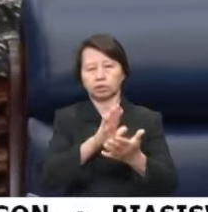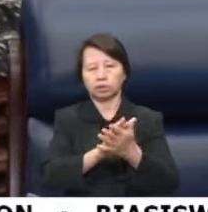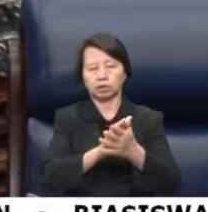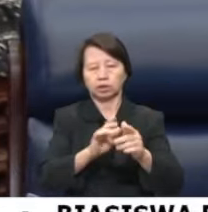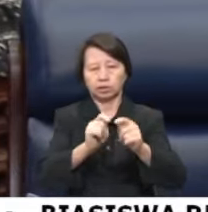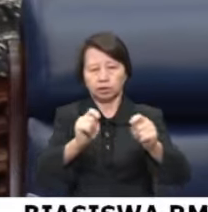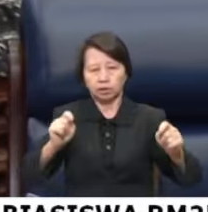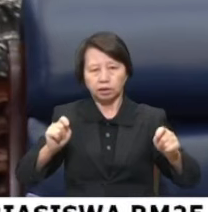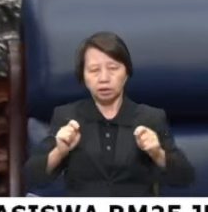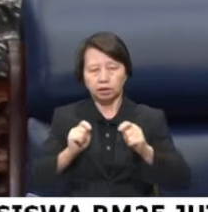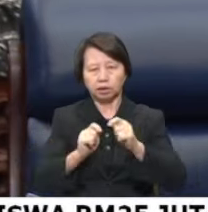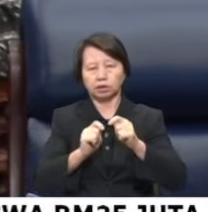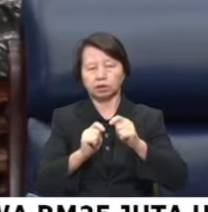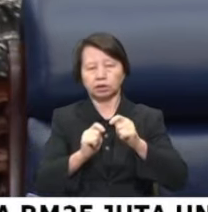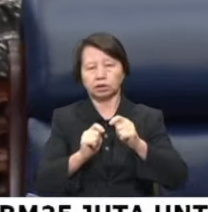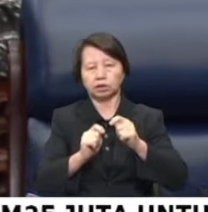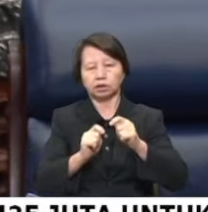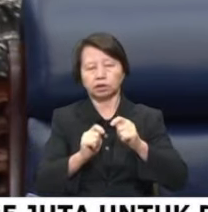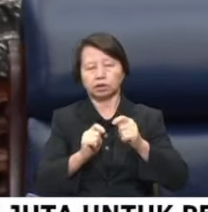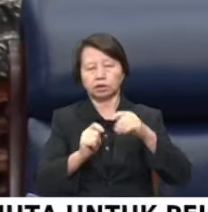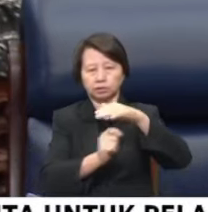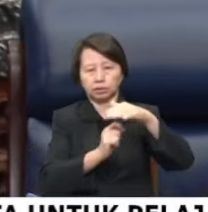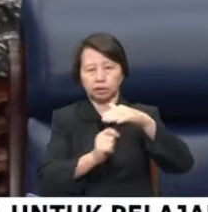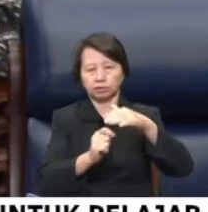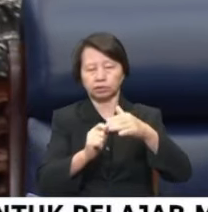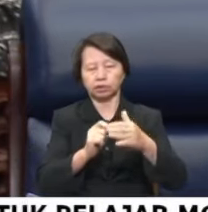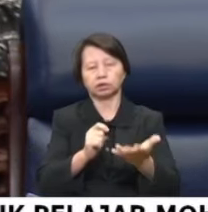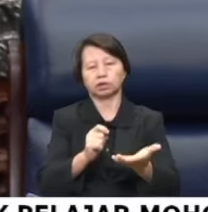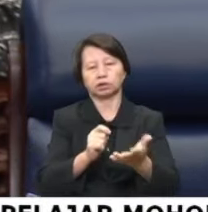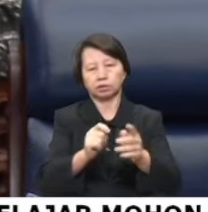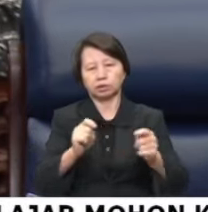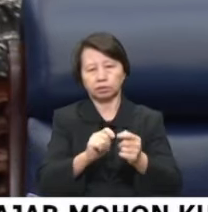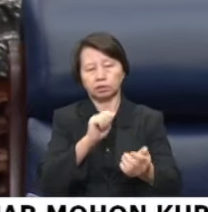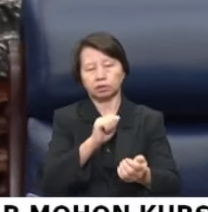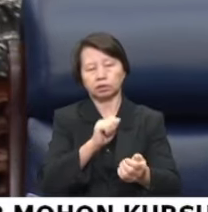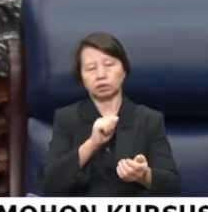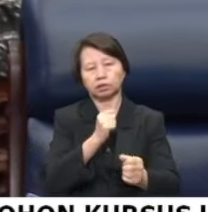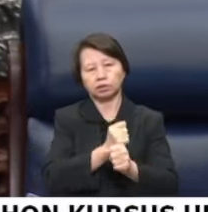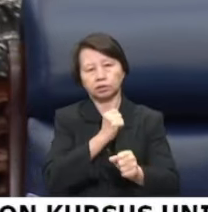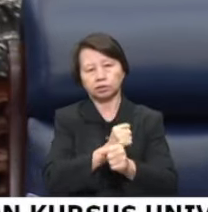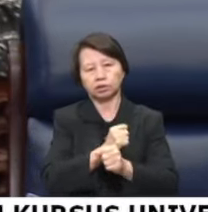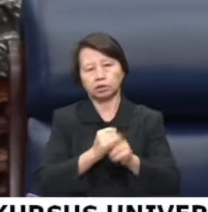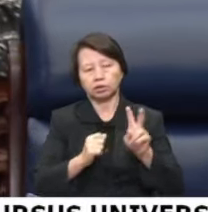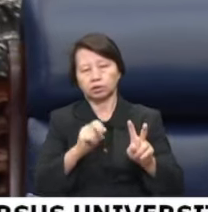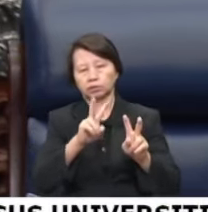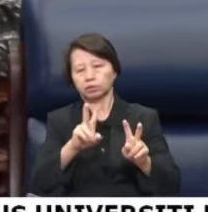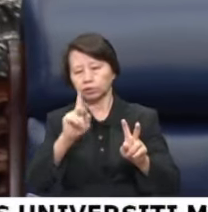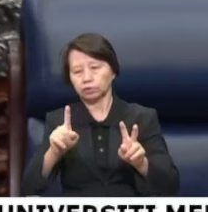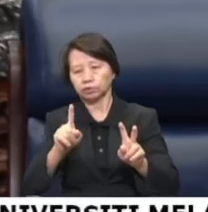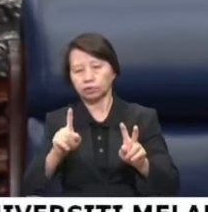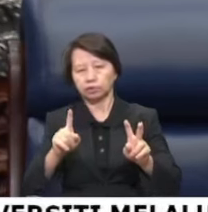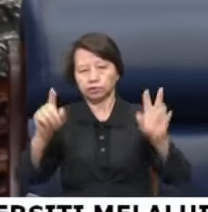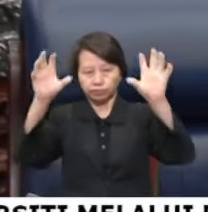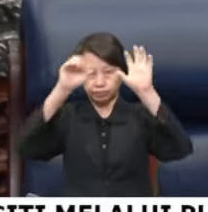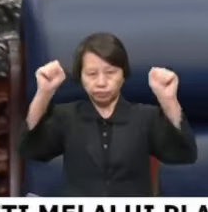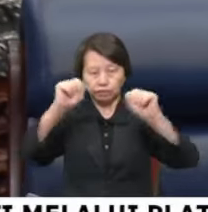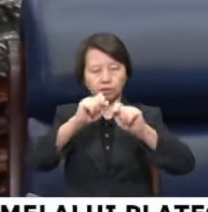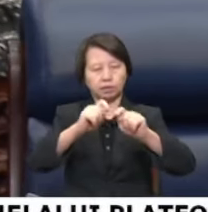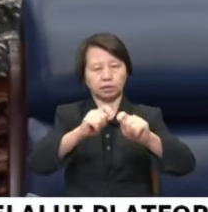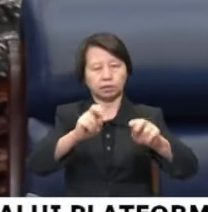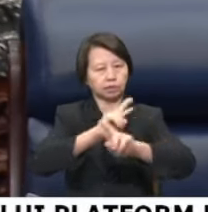kerja di seluruh negara. Jumlah ini meliputi 221 buah taska yang disediakan oleh majikan di sektor